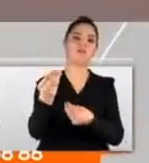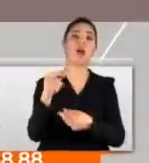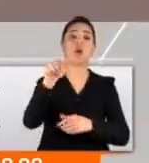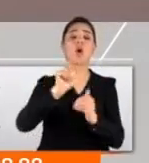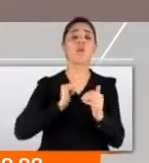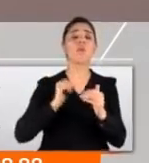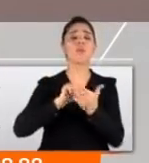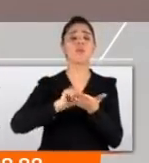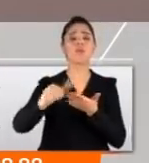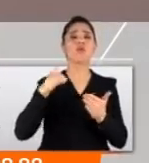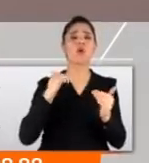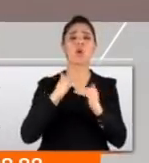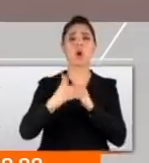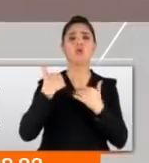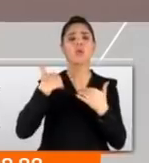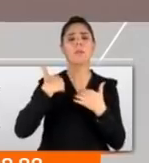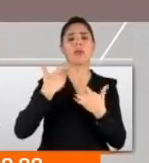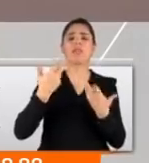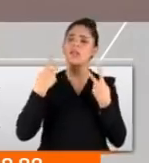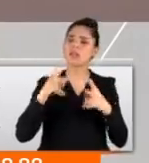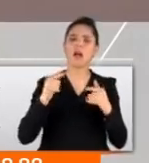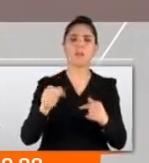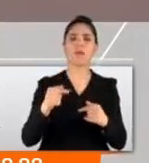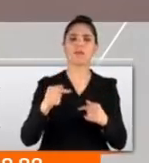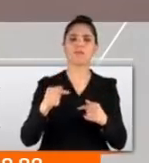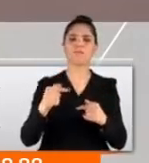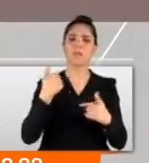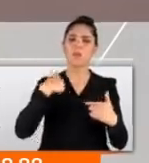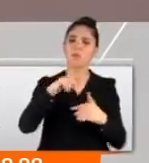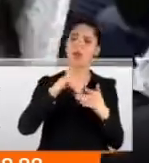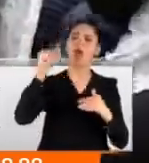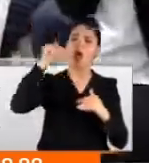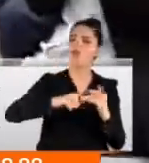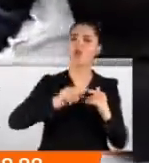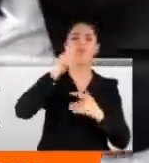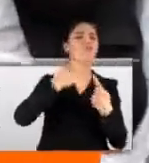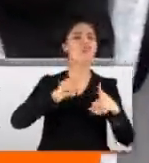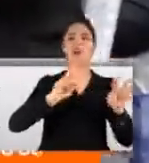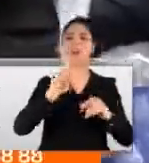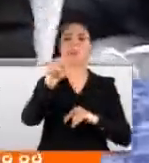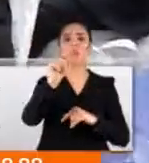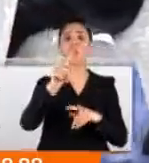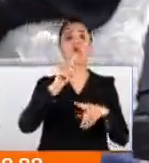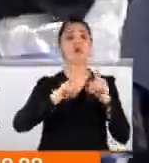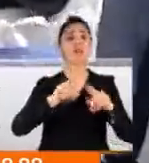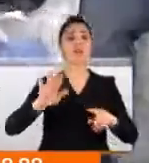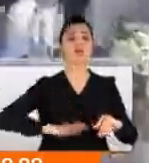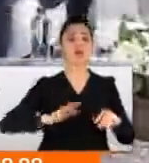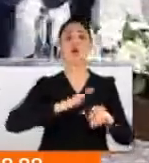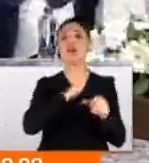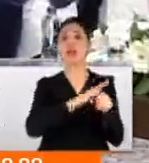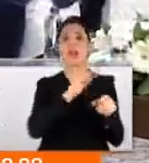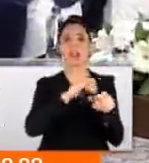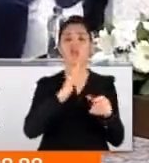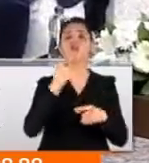ordunun benim başımın üstünde yeri vardır. En aşağıdan en yukarıya. Kılıçdaroğlu Kayseri'de muhtarlarla bir araya